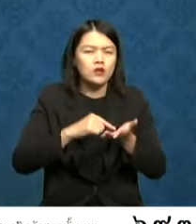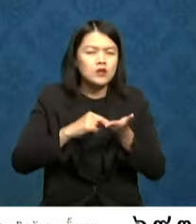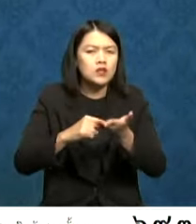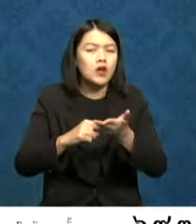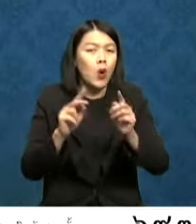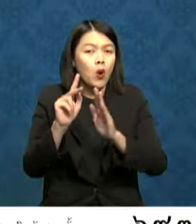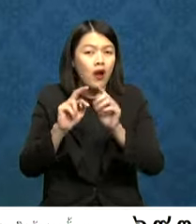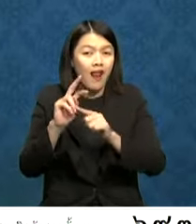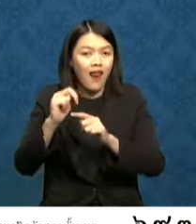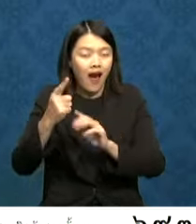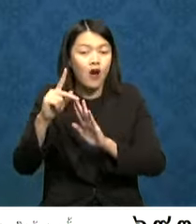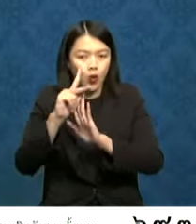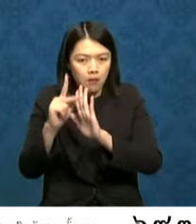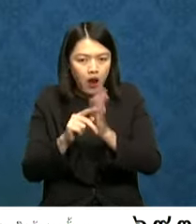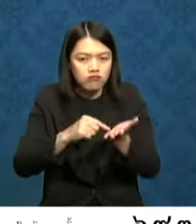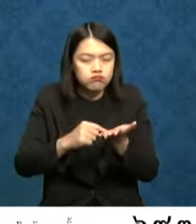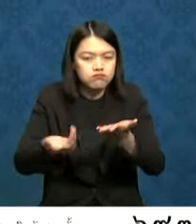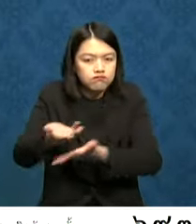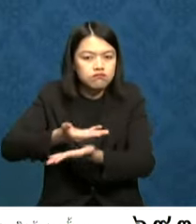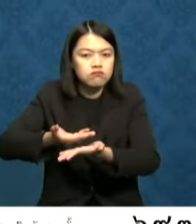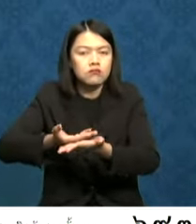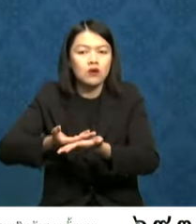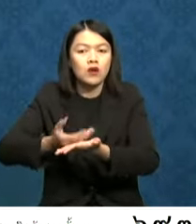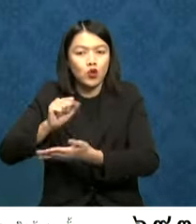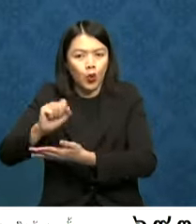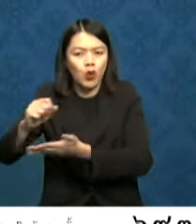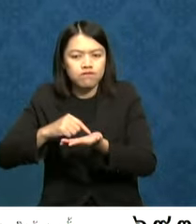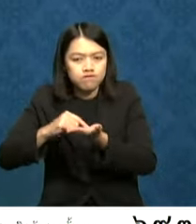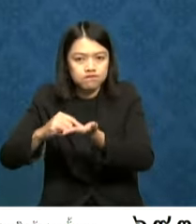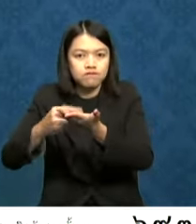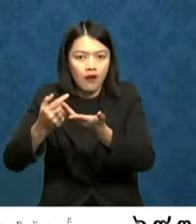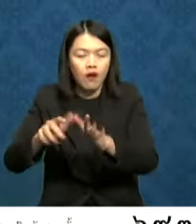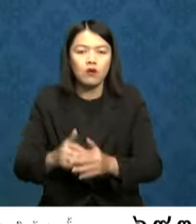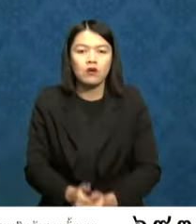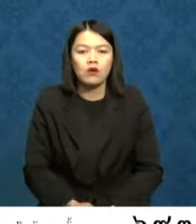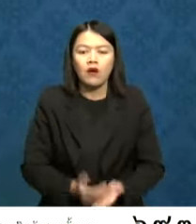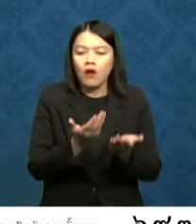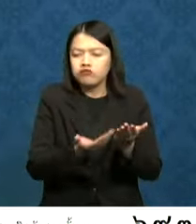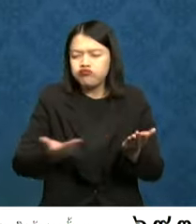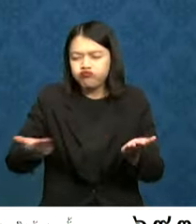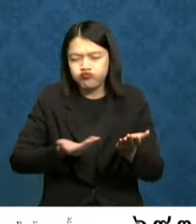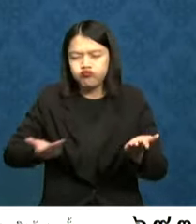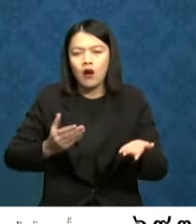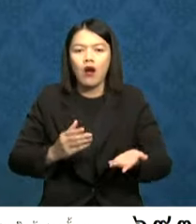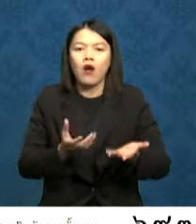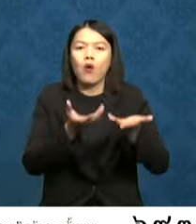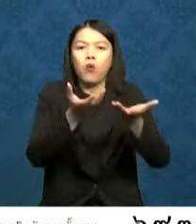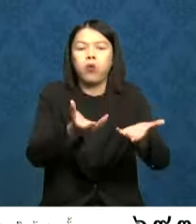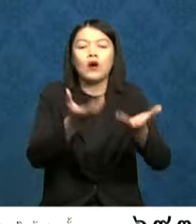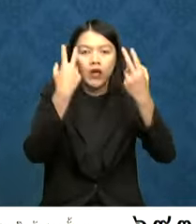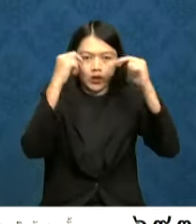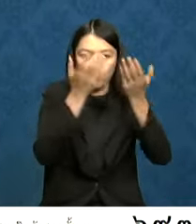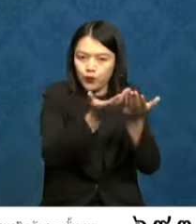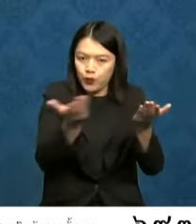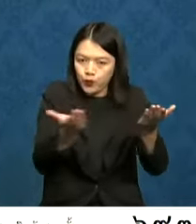ร่างแก้ไขกฎหมายเข้าสู่การพิจารณาของสภาผู้แทนราษฎรไปแล้วซึ่งวันนี้หลาย10บฉบับครับกองอยู่บนโต๊ะของท่านนายก